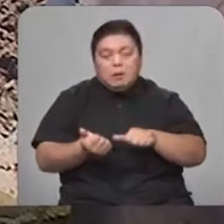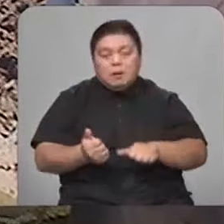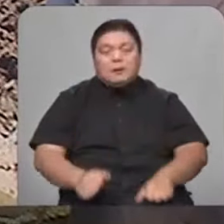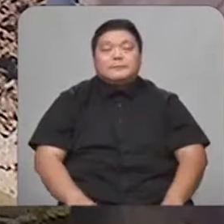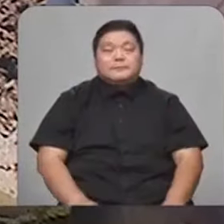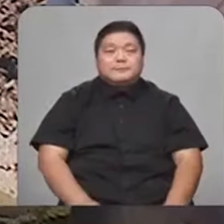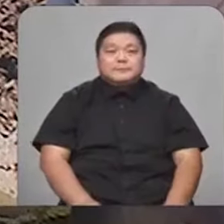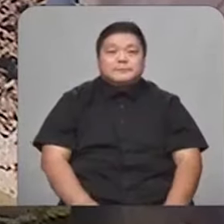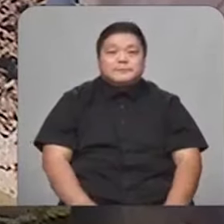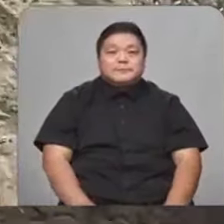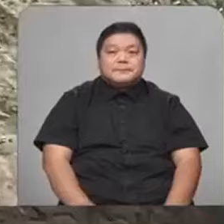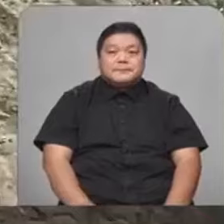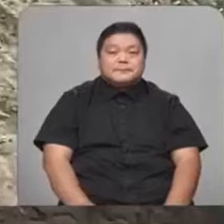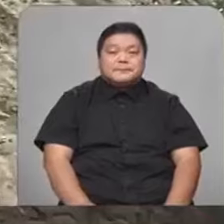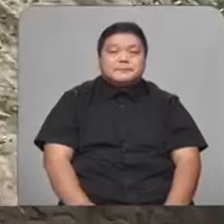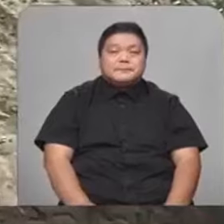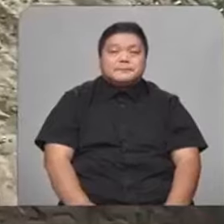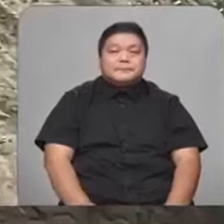보도합니다.